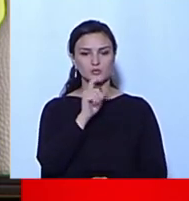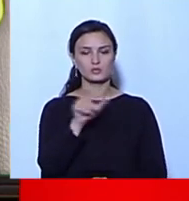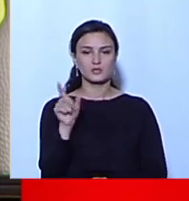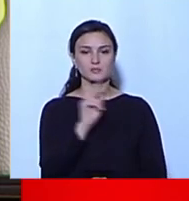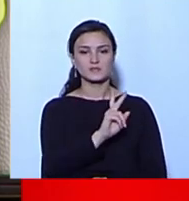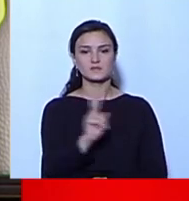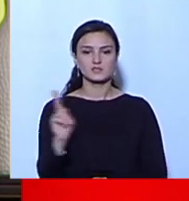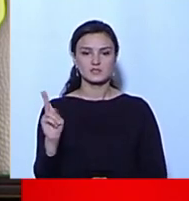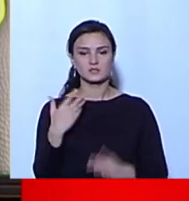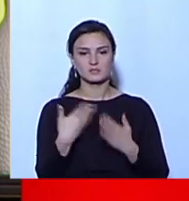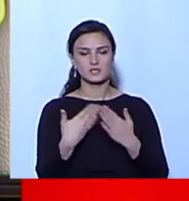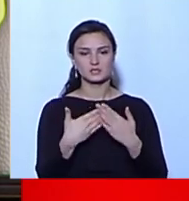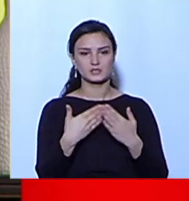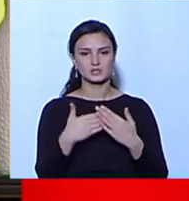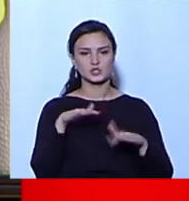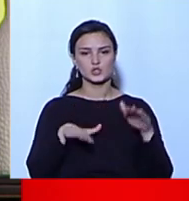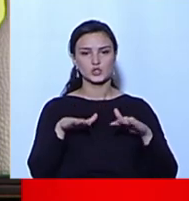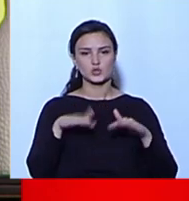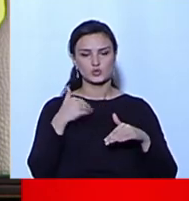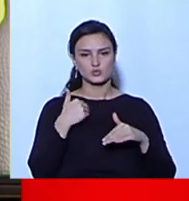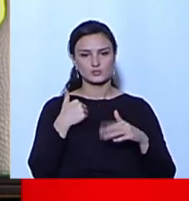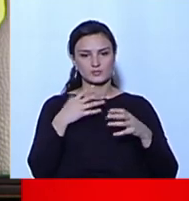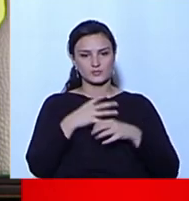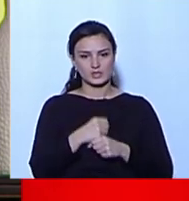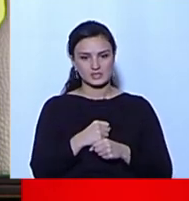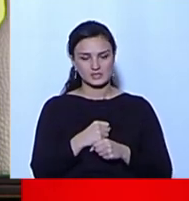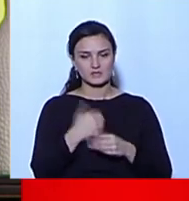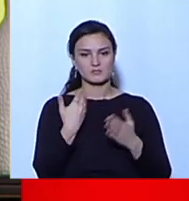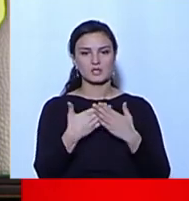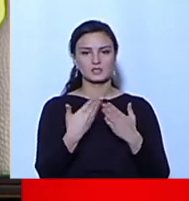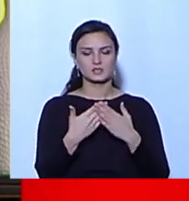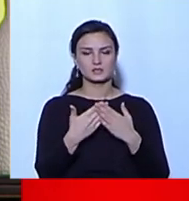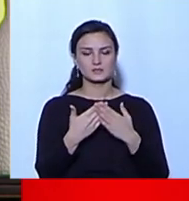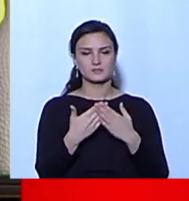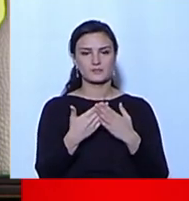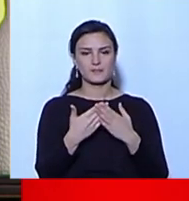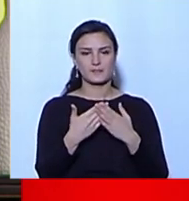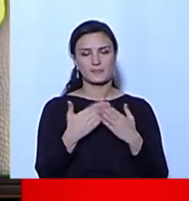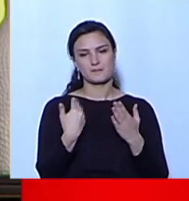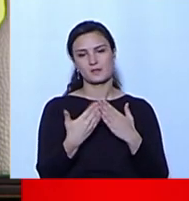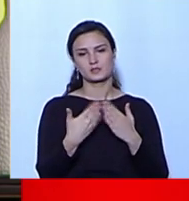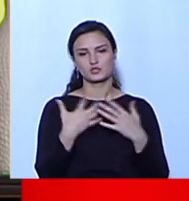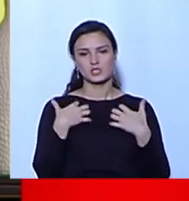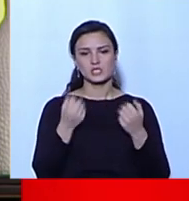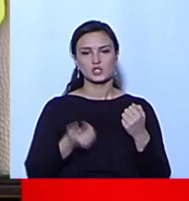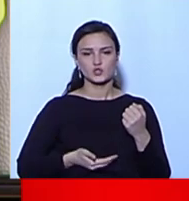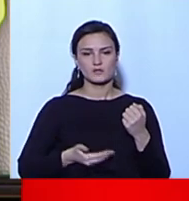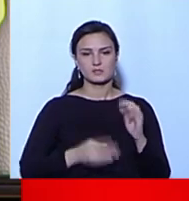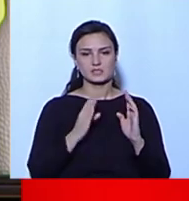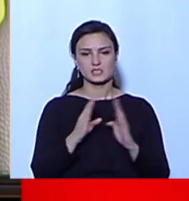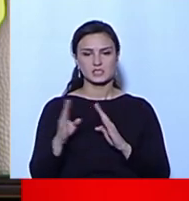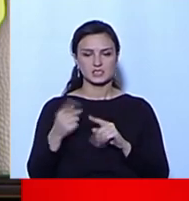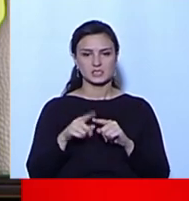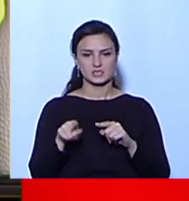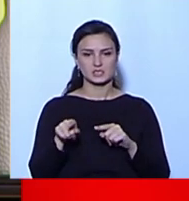რომლებიც მაგალითად წონის კორექციისათვის, მაგალითად პირობითად ჯანსაღი ცხოვრების წესის